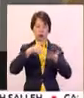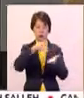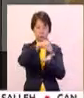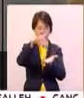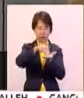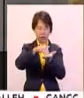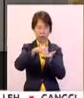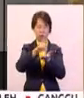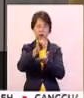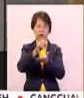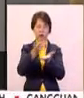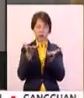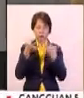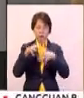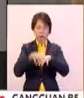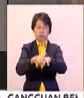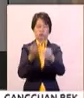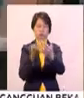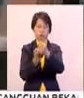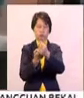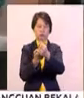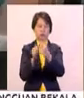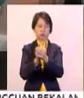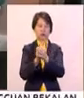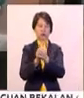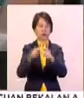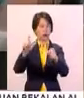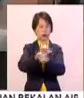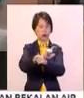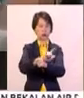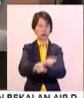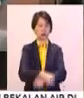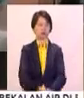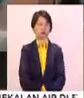data kesihatan bersepadu yang lengkap.